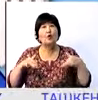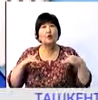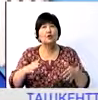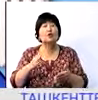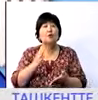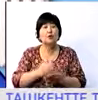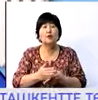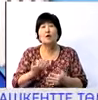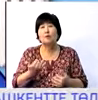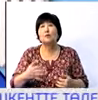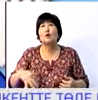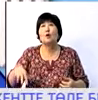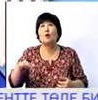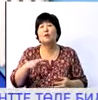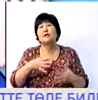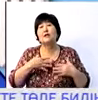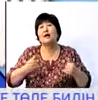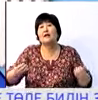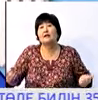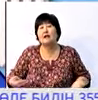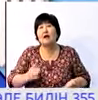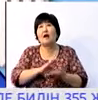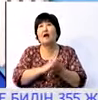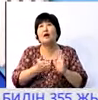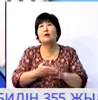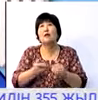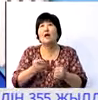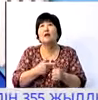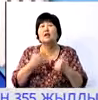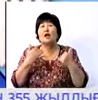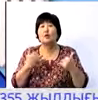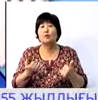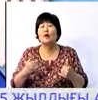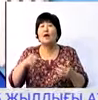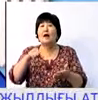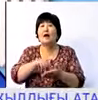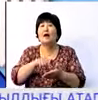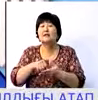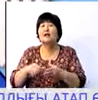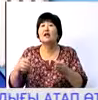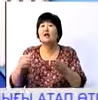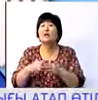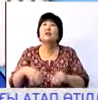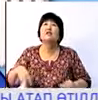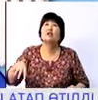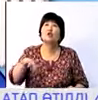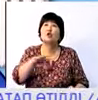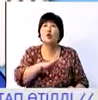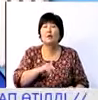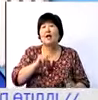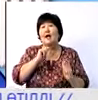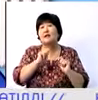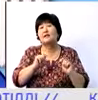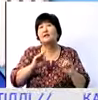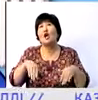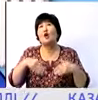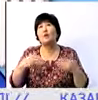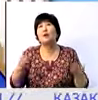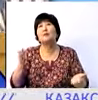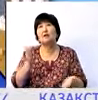отырмыз. Облыс салауатты өмір салтын қалыптастыру орталығының атынан бүгінгі қатысқан командалардың барлықтарына сыйлықтар мен